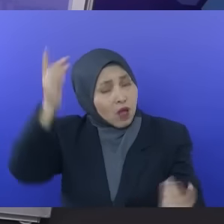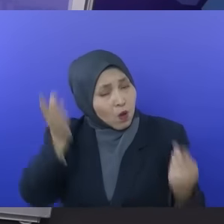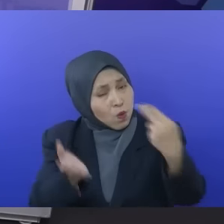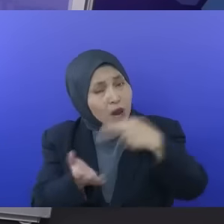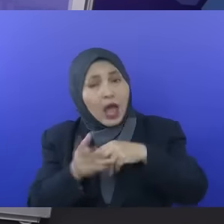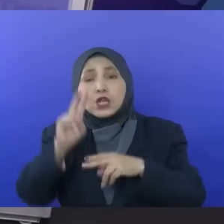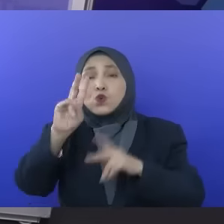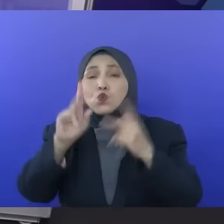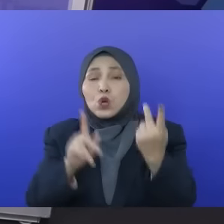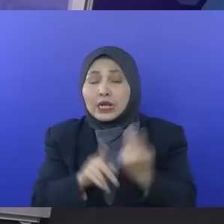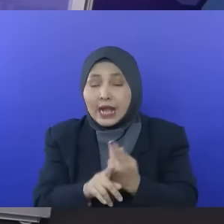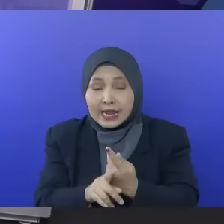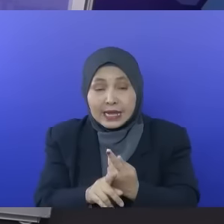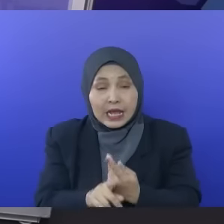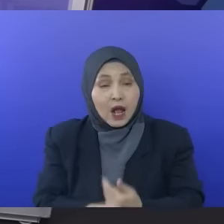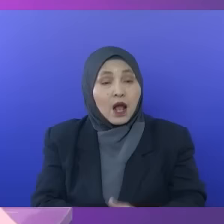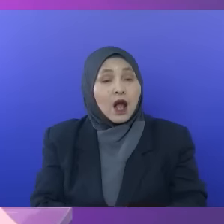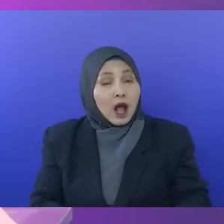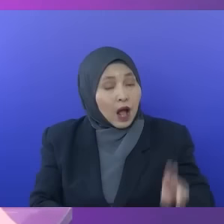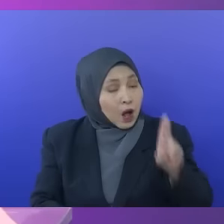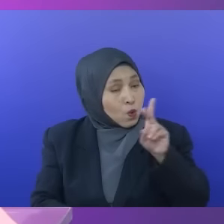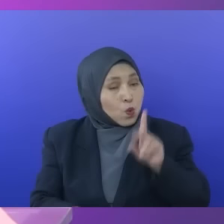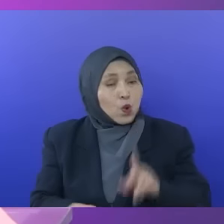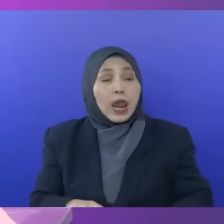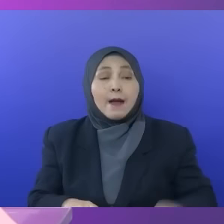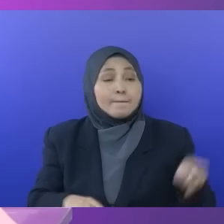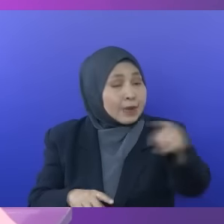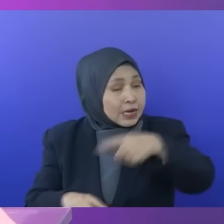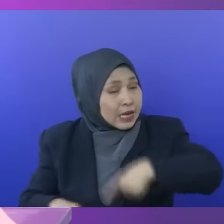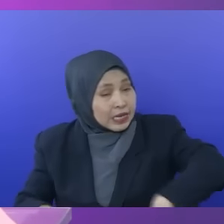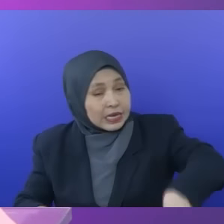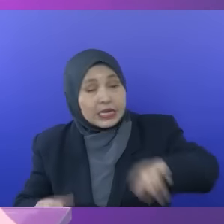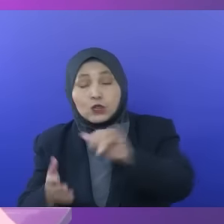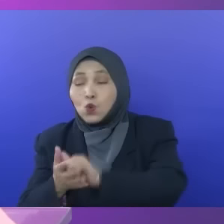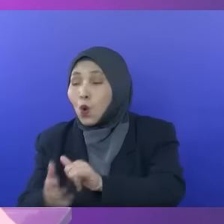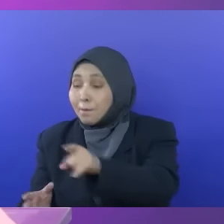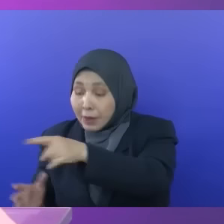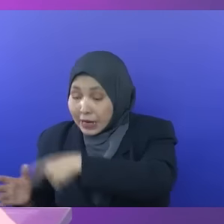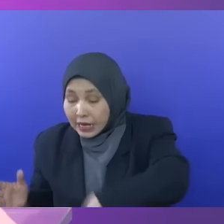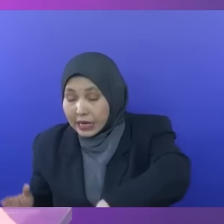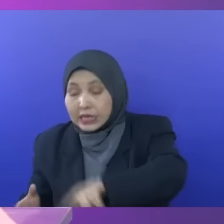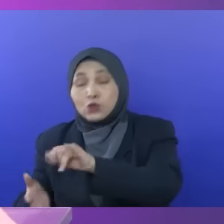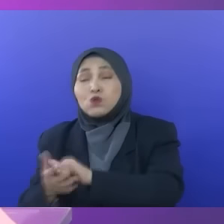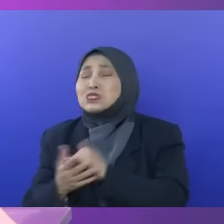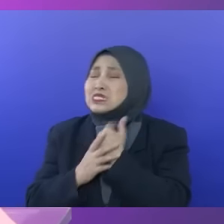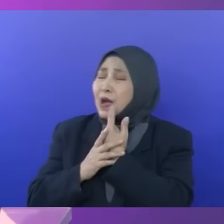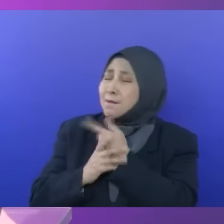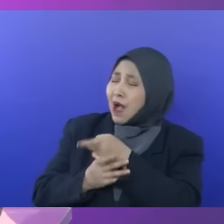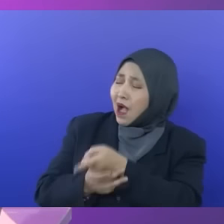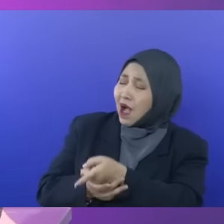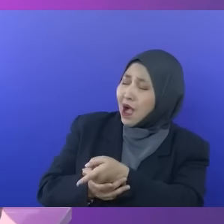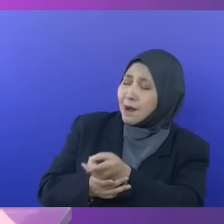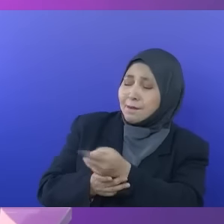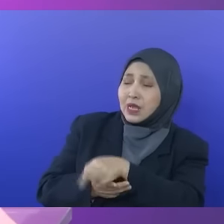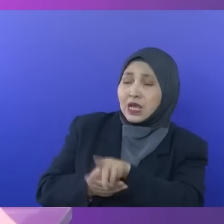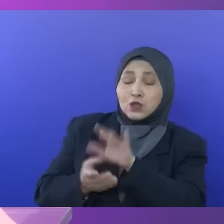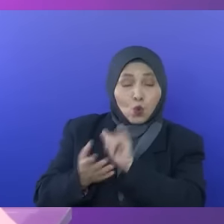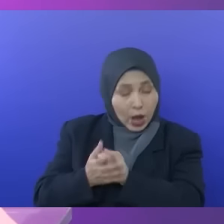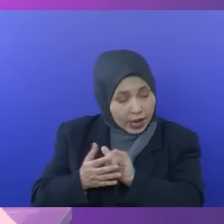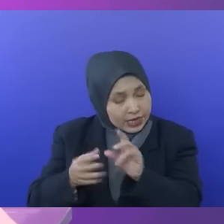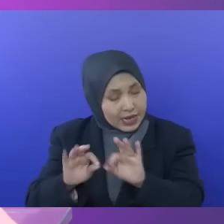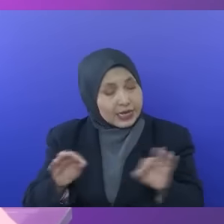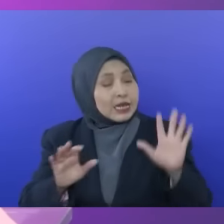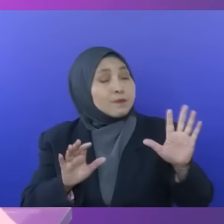dua kali ya mereka itu mereka itu Siapa Mereka itu ayat kelima kita baca bersama-sama